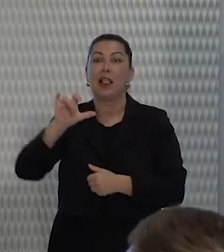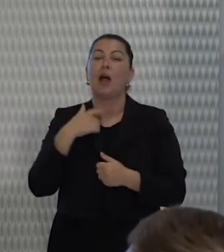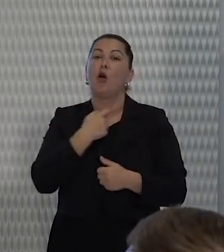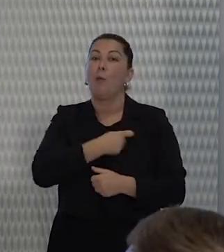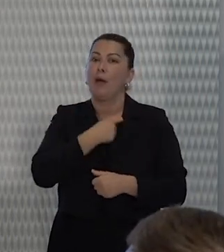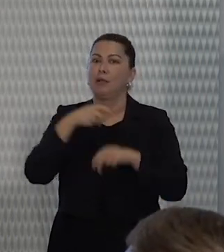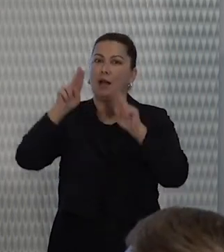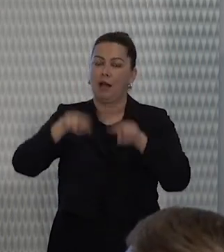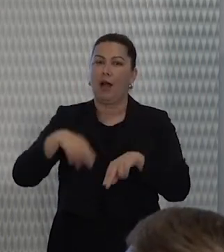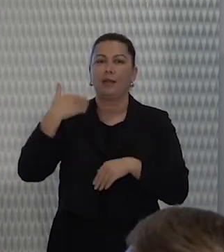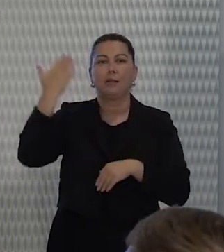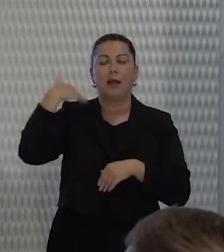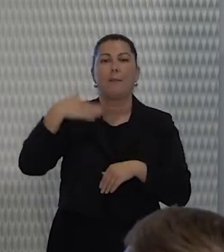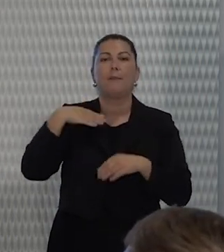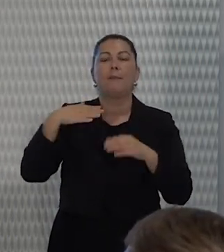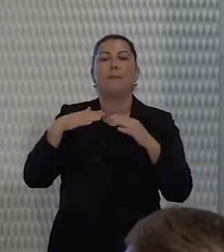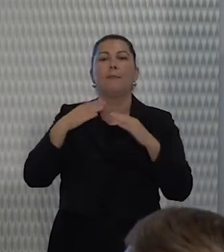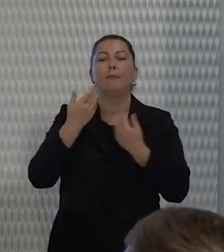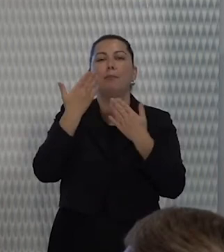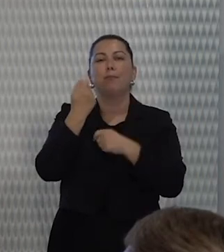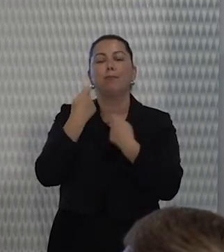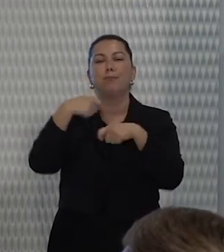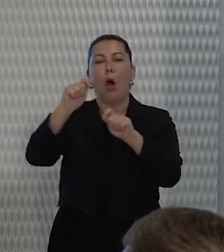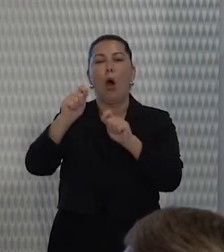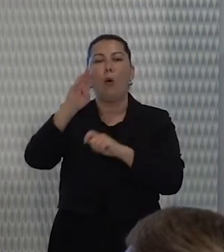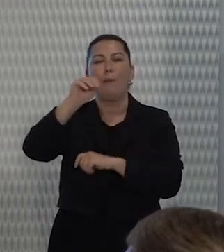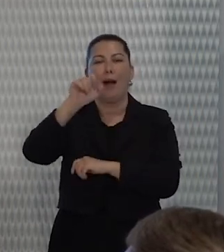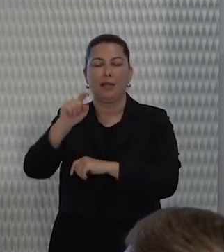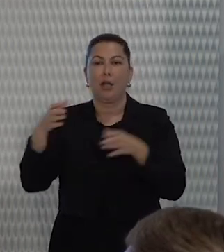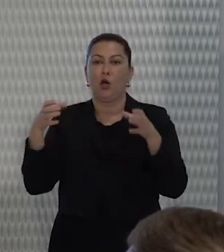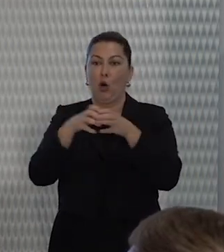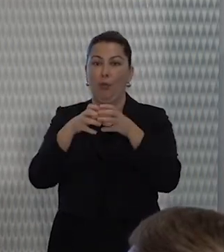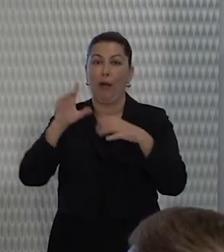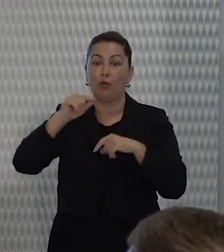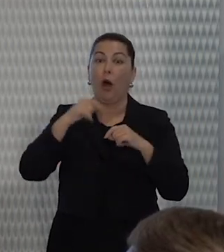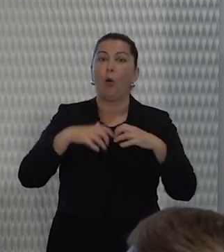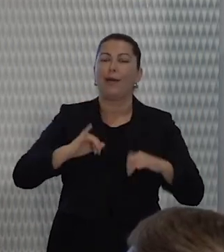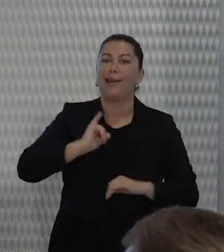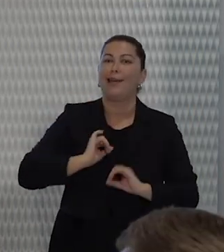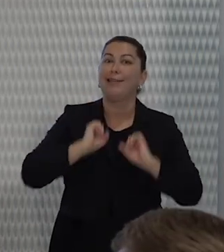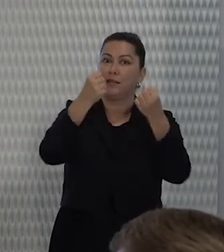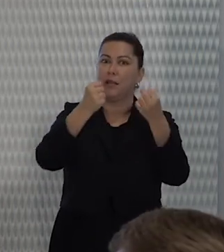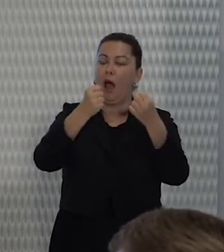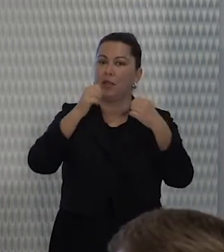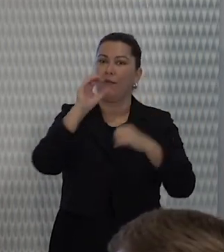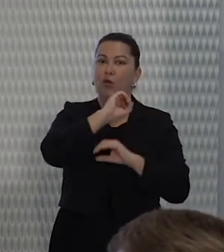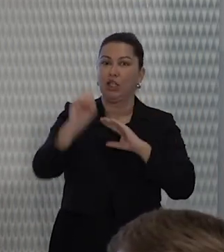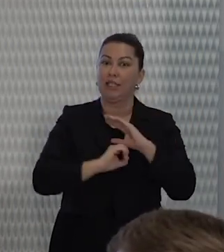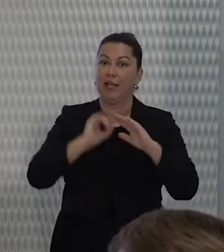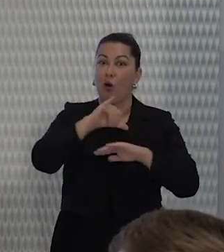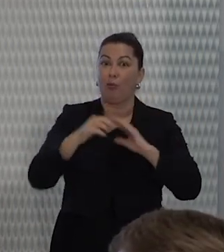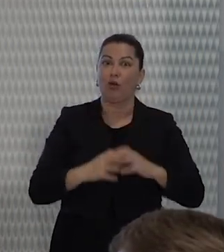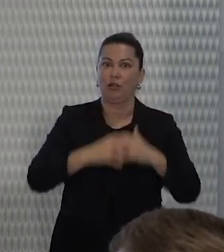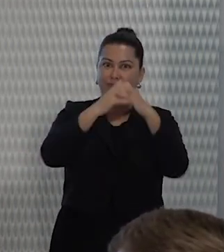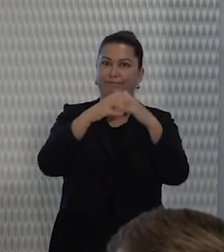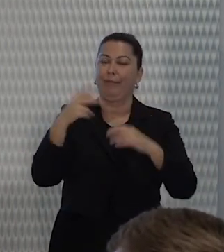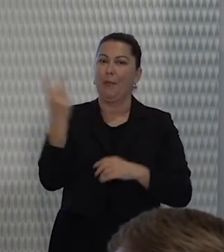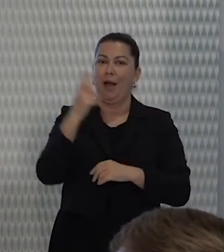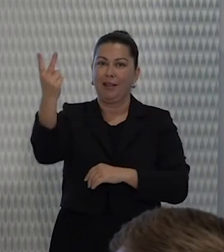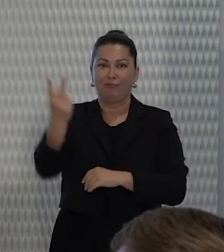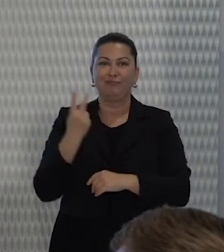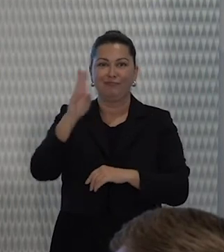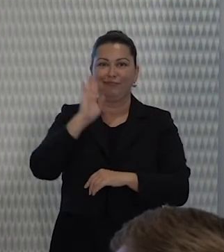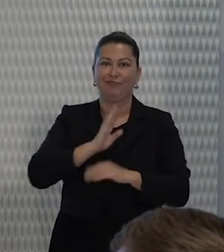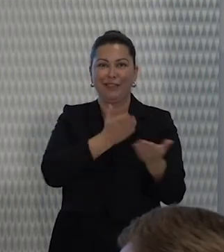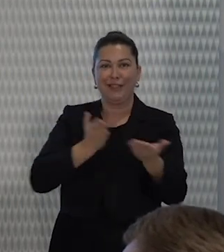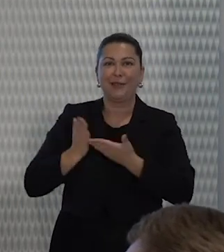der Baumax-Gruppe, dem Gründer der Essel-Stiftung und Initiator von Zero Project. Und ich darf die beiden Herren jetzt zu mir bitten. Herzlich willkommen.